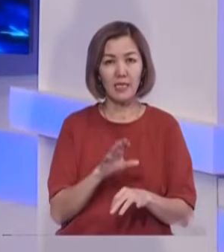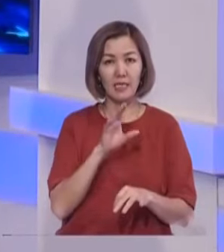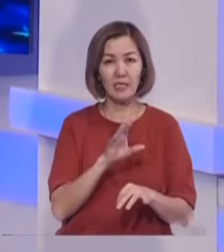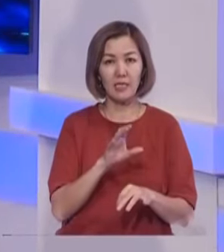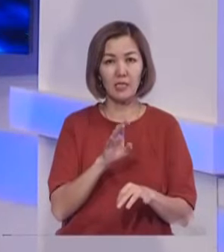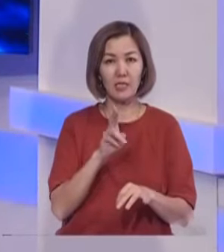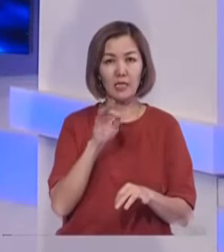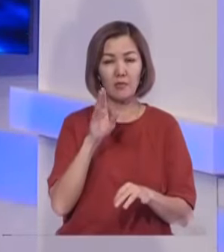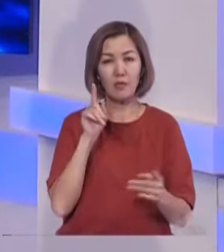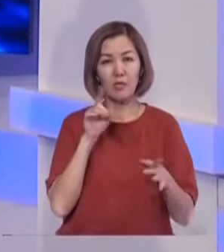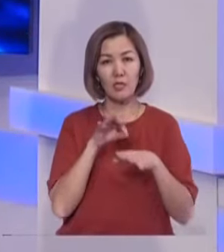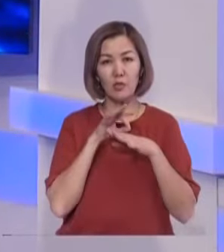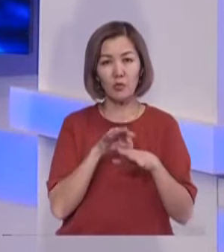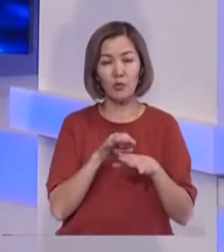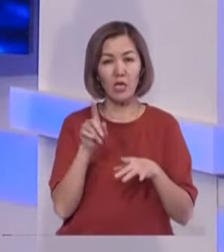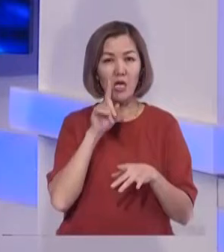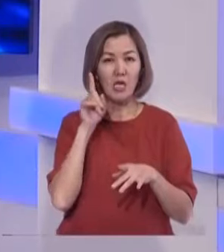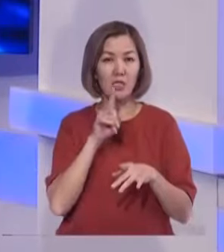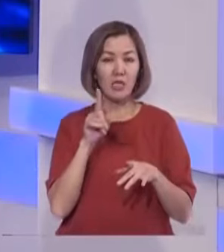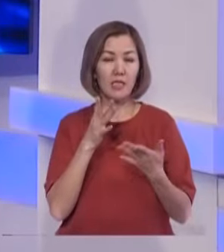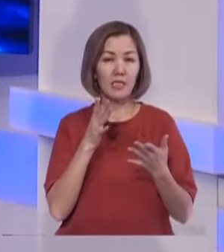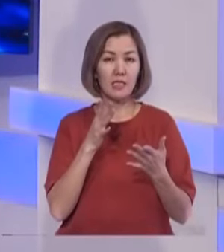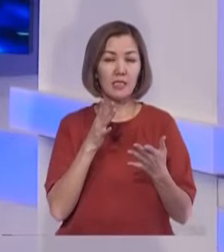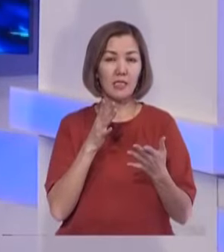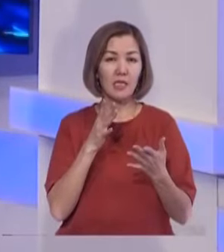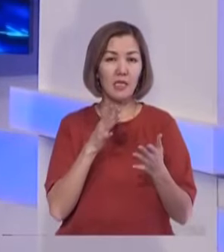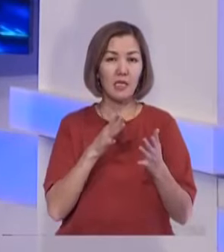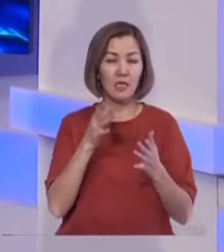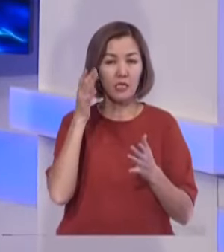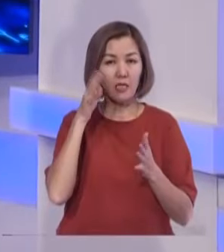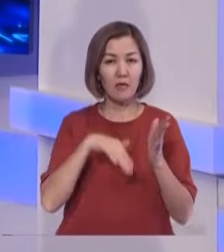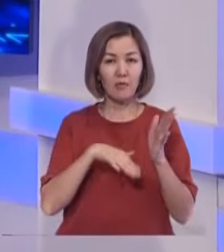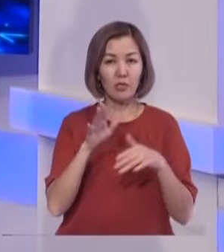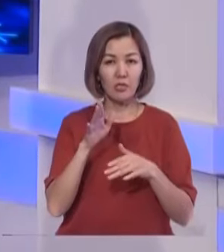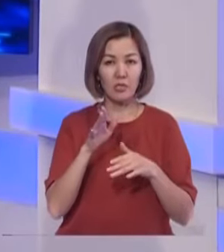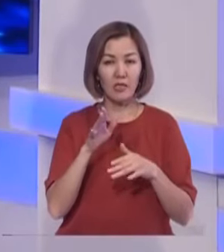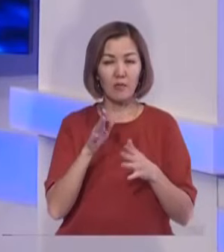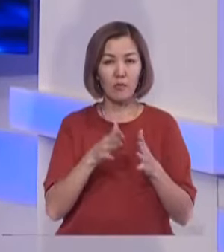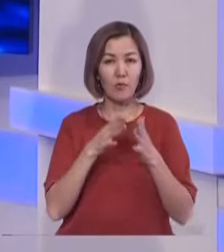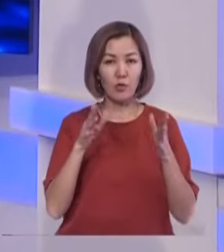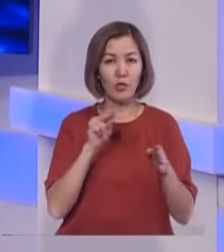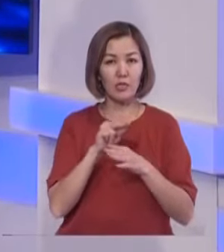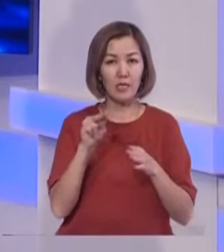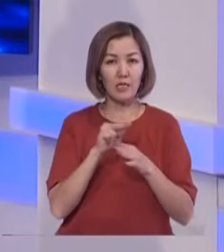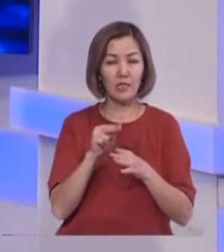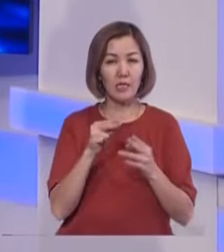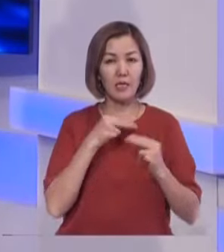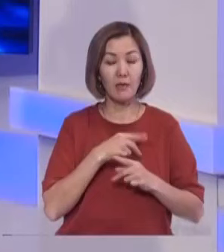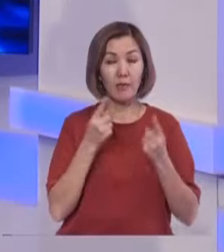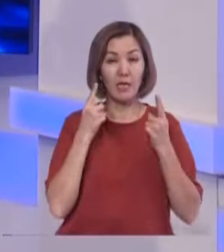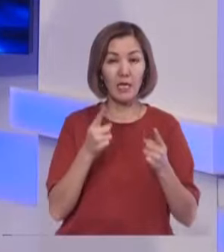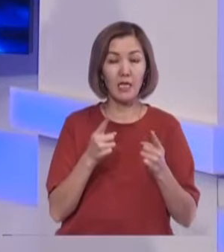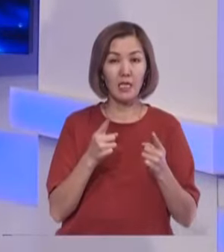Серікжамал Әжібековамен кездесу өтті. Жас өнерпаздардың талабын шыңдап, сан талантты үлкен сахнаға шығарған жанның еңбегі